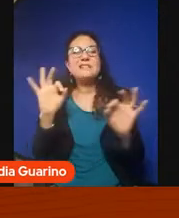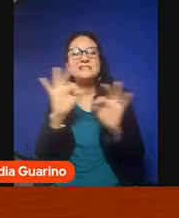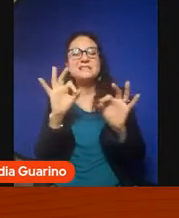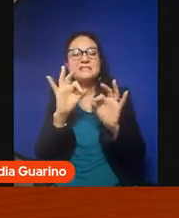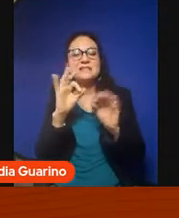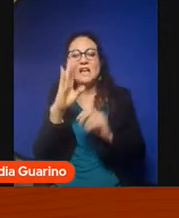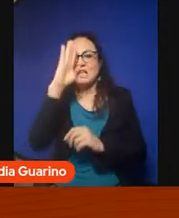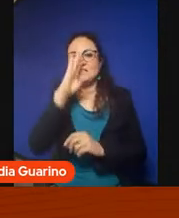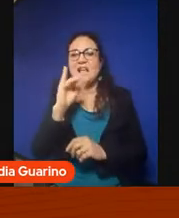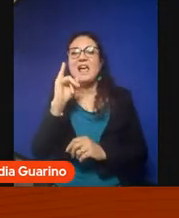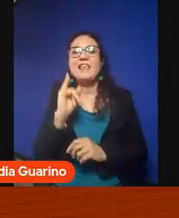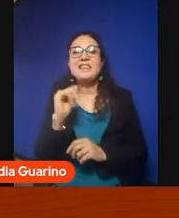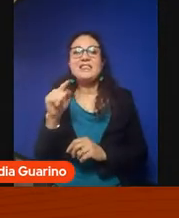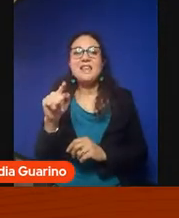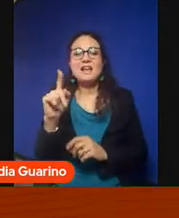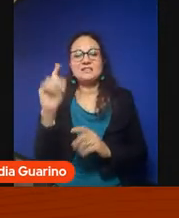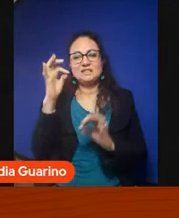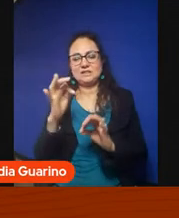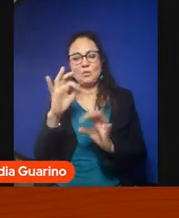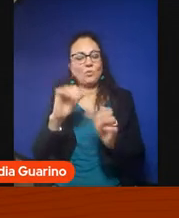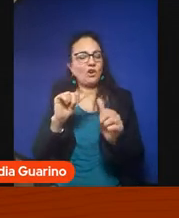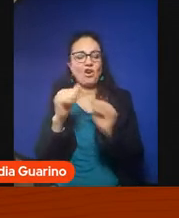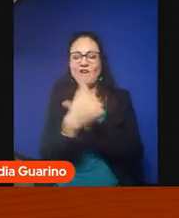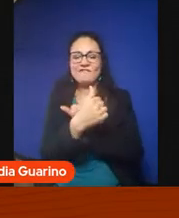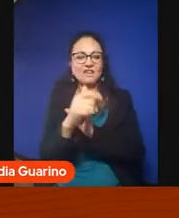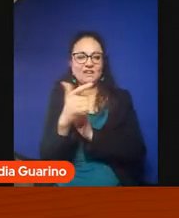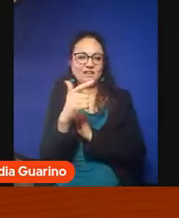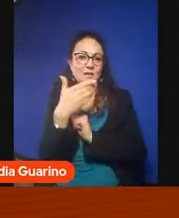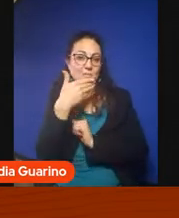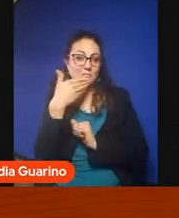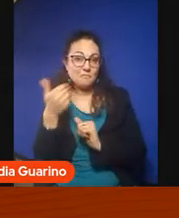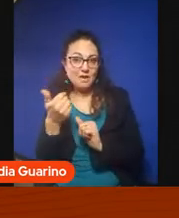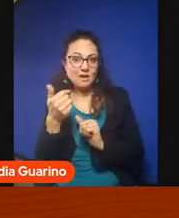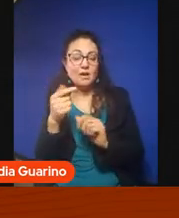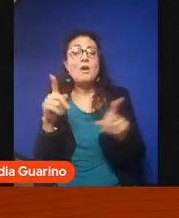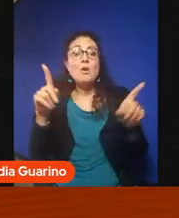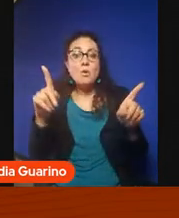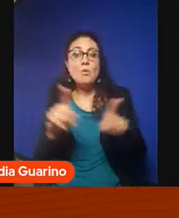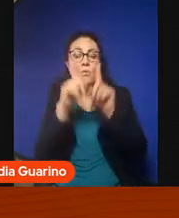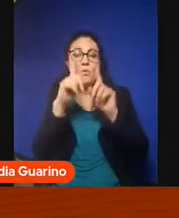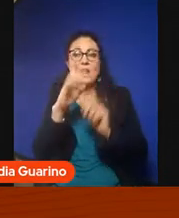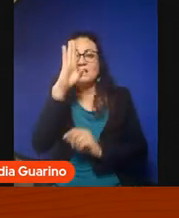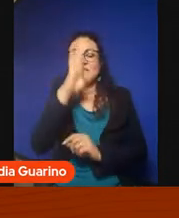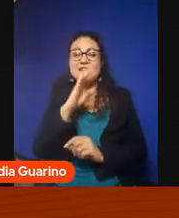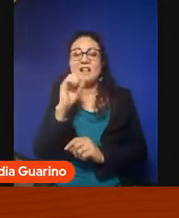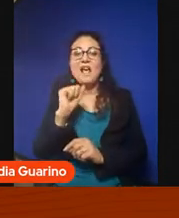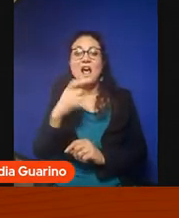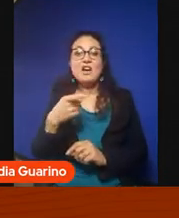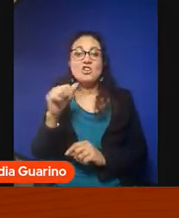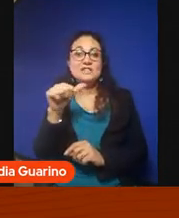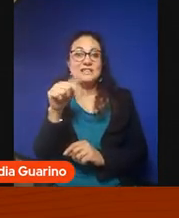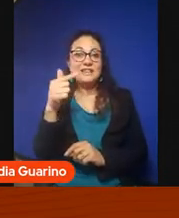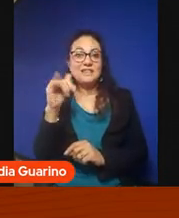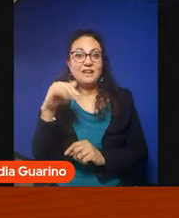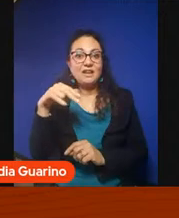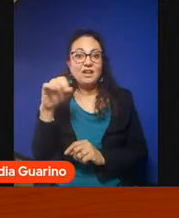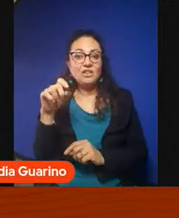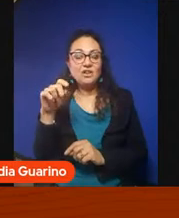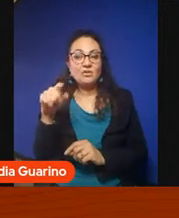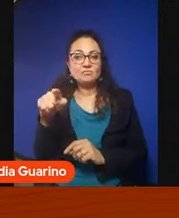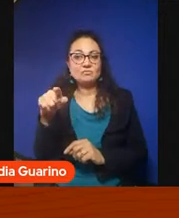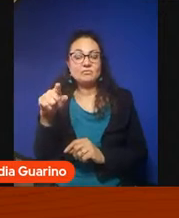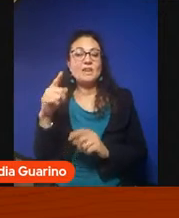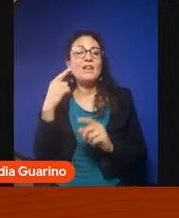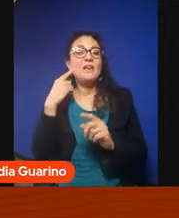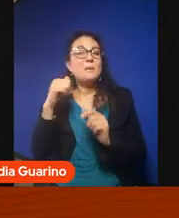avrebbe convertito tutta la sua vita al servizio di Dio. È la stessa cosa per Sant'Agostino. Dunque, in questo senso, la parola conversione che prima